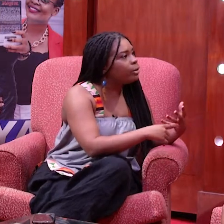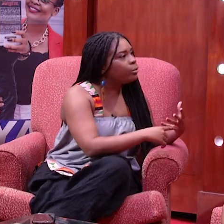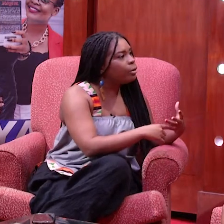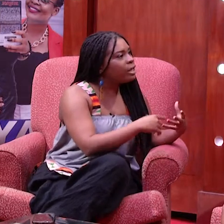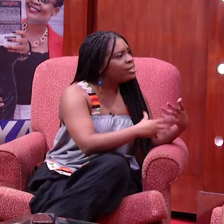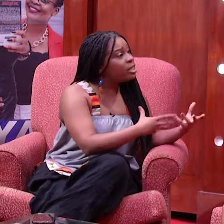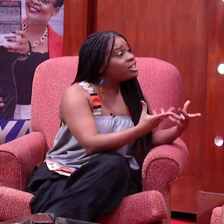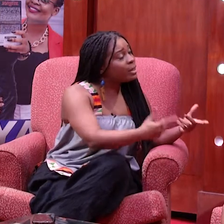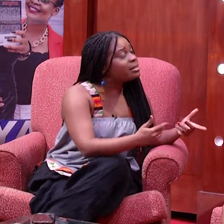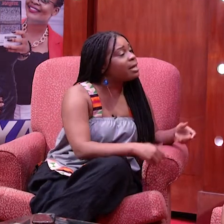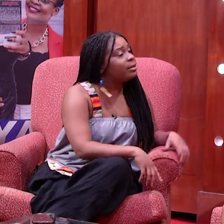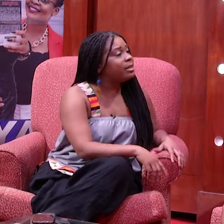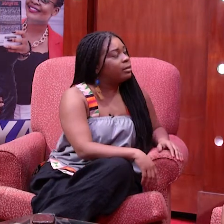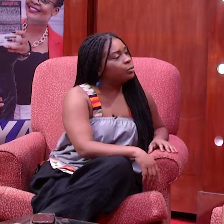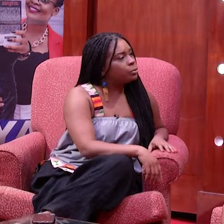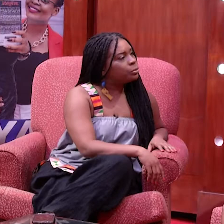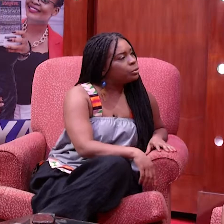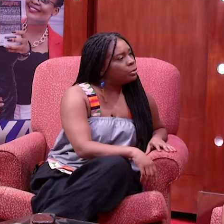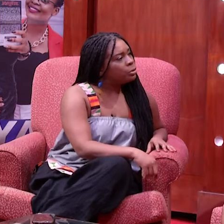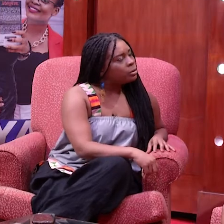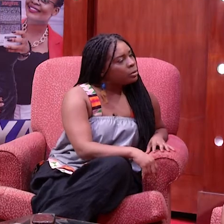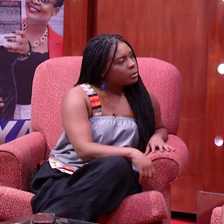gros et de qui j'ai expérience ça a été aidé autour.